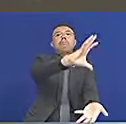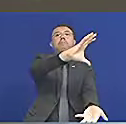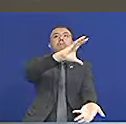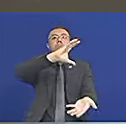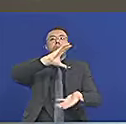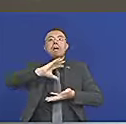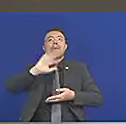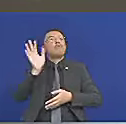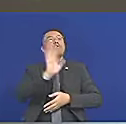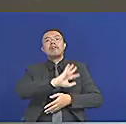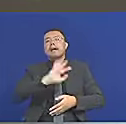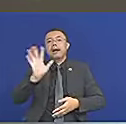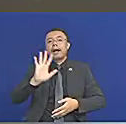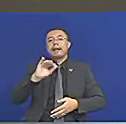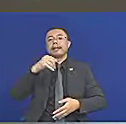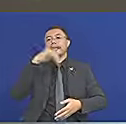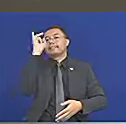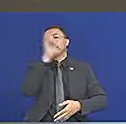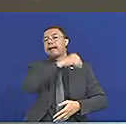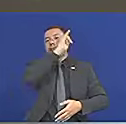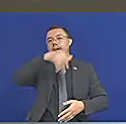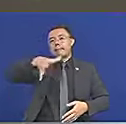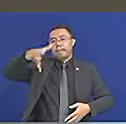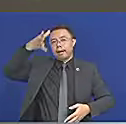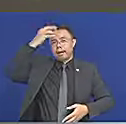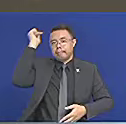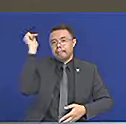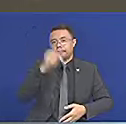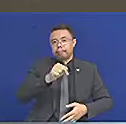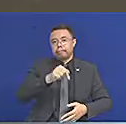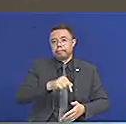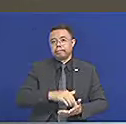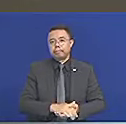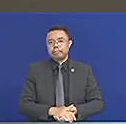pinak. Tuh, sudah ngawurnya enggak kira-kira itu, Saudara.